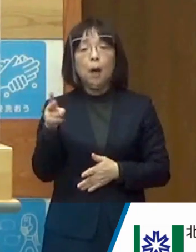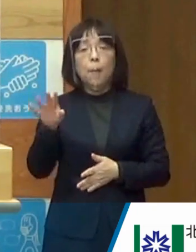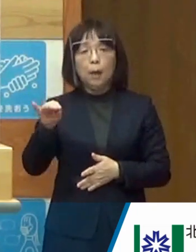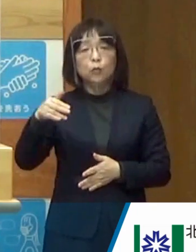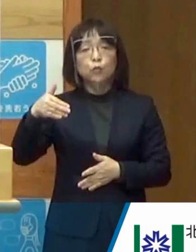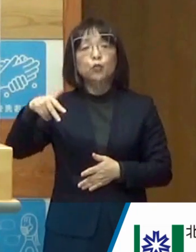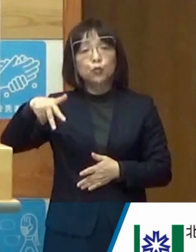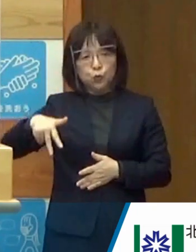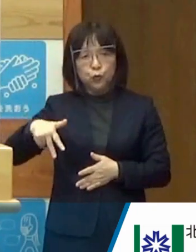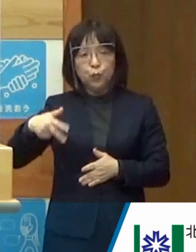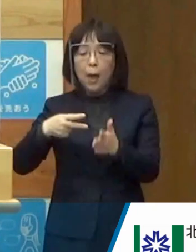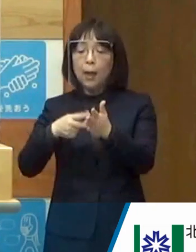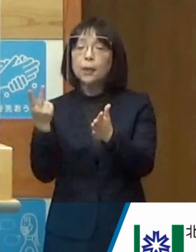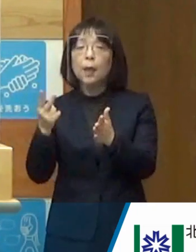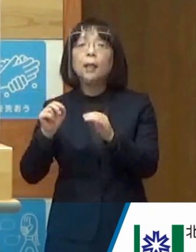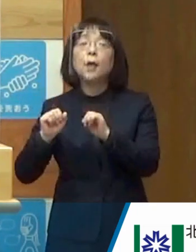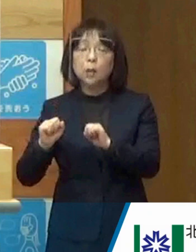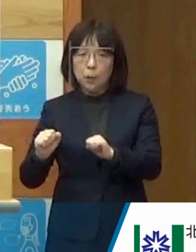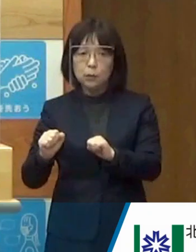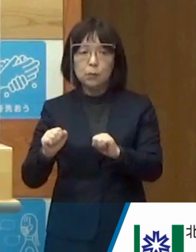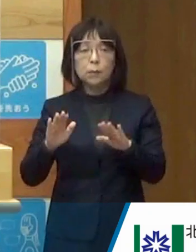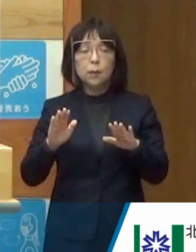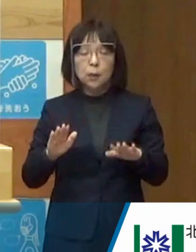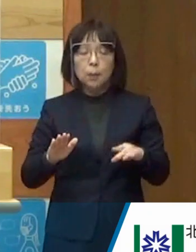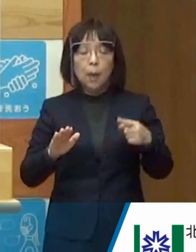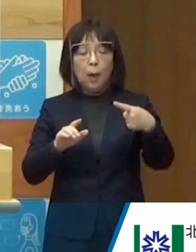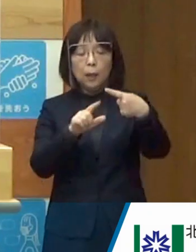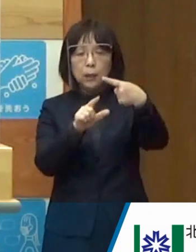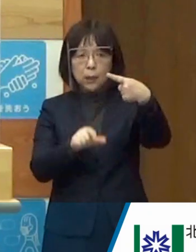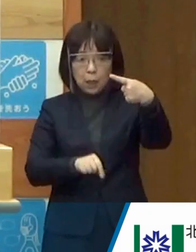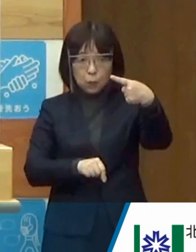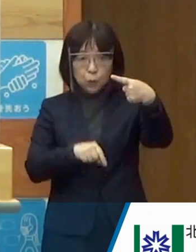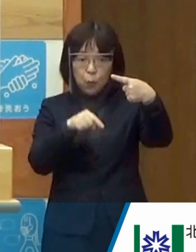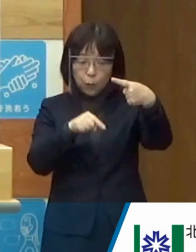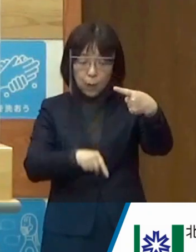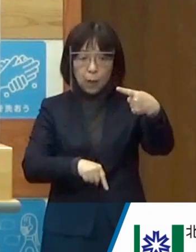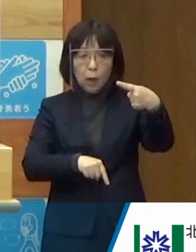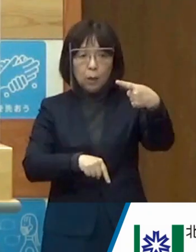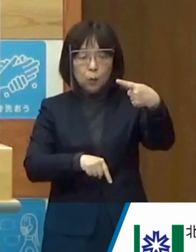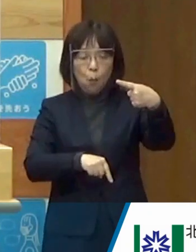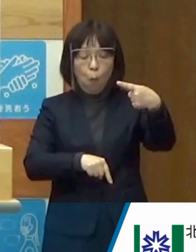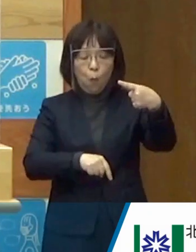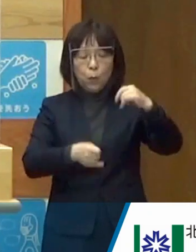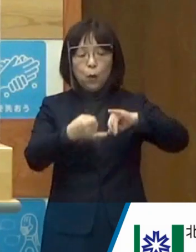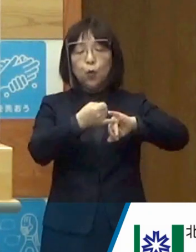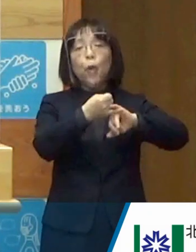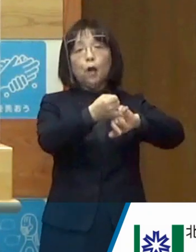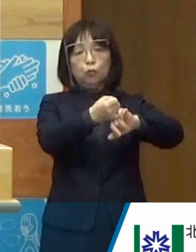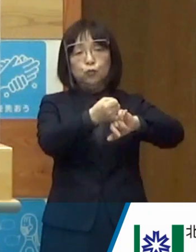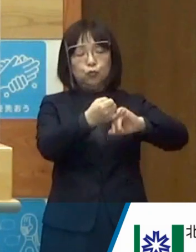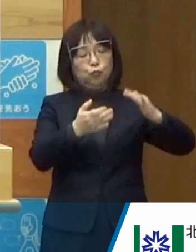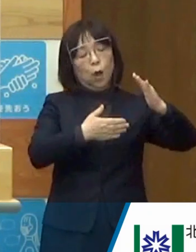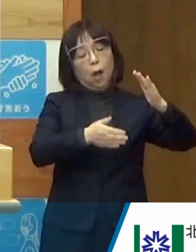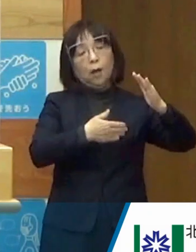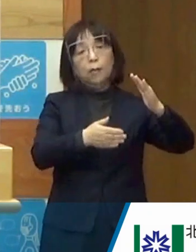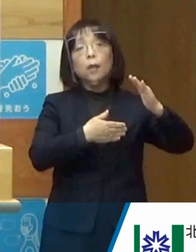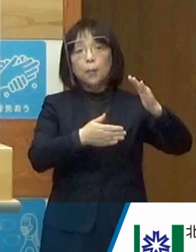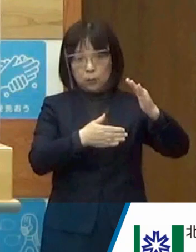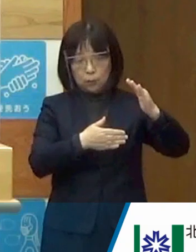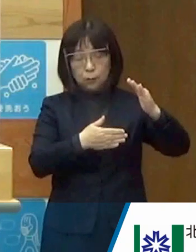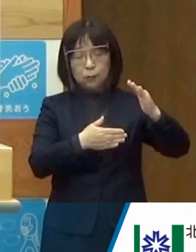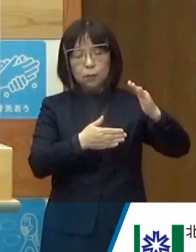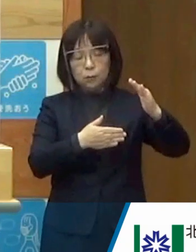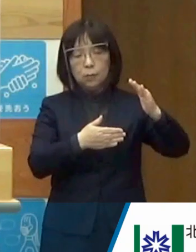を行います。現在1月中のすべての日程で予約することが可能な状況にあります